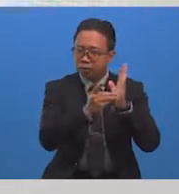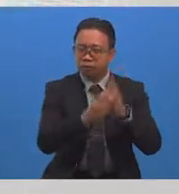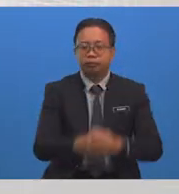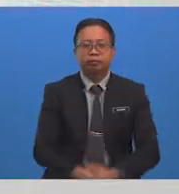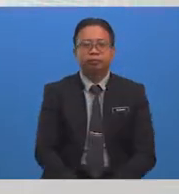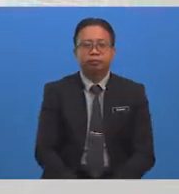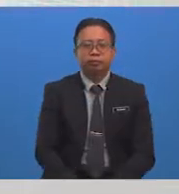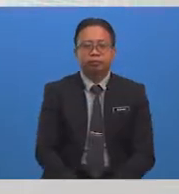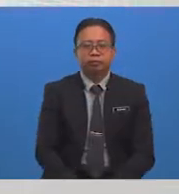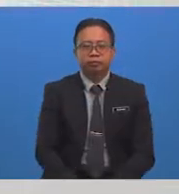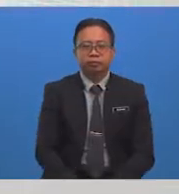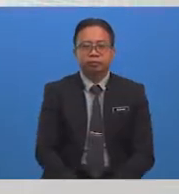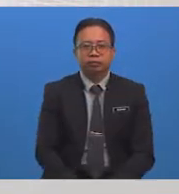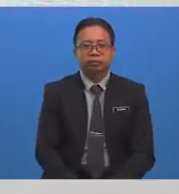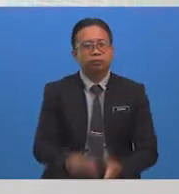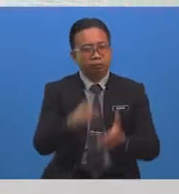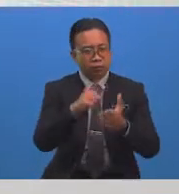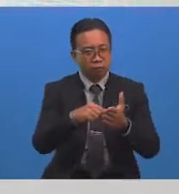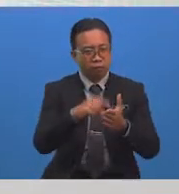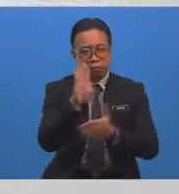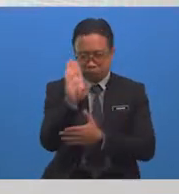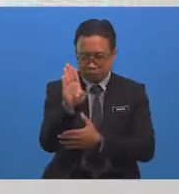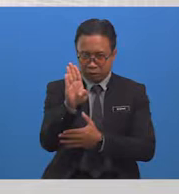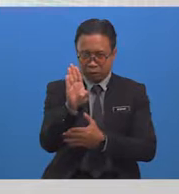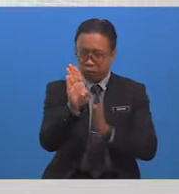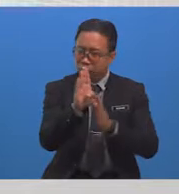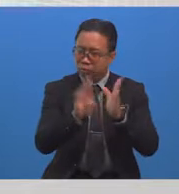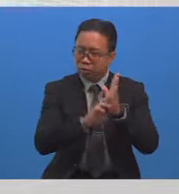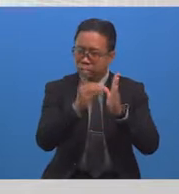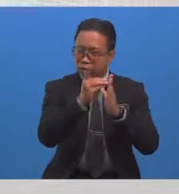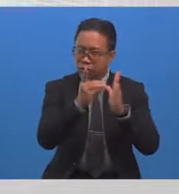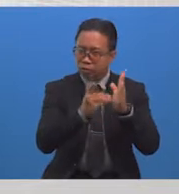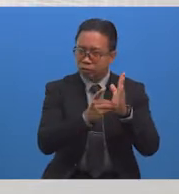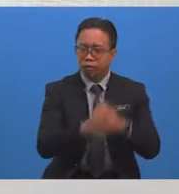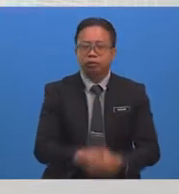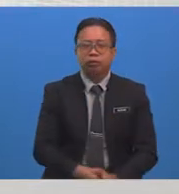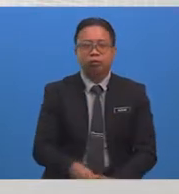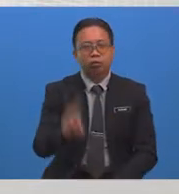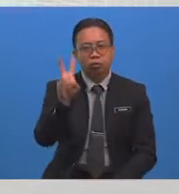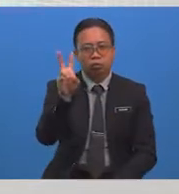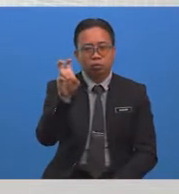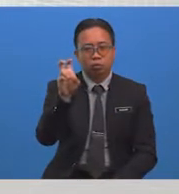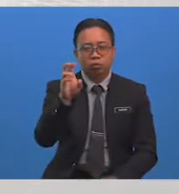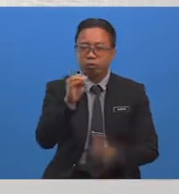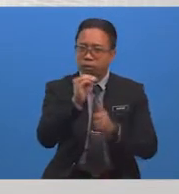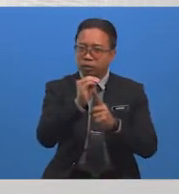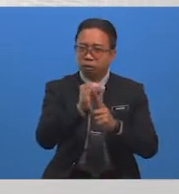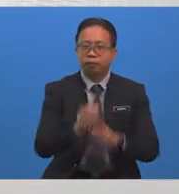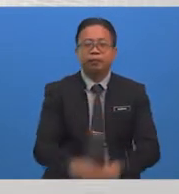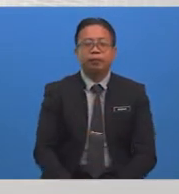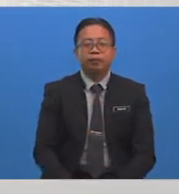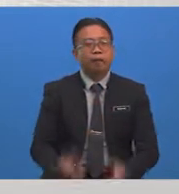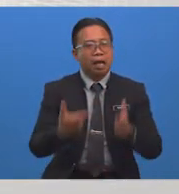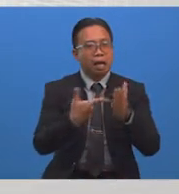jawabannya by berdisiplin bagus murid skornya duplo lagi